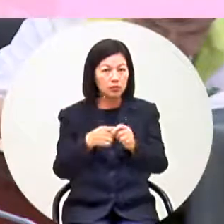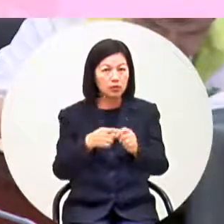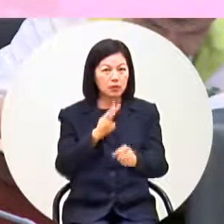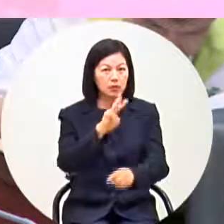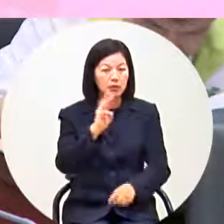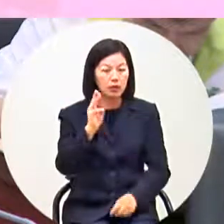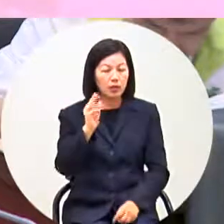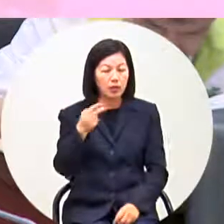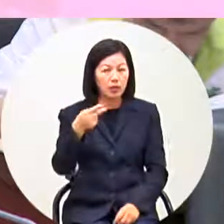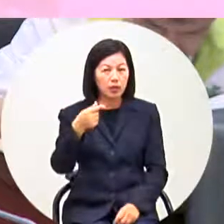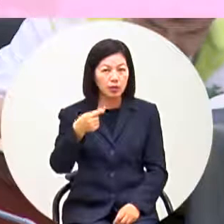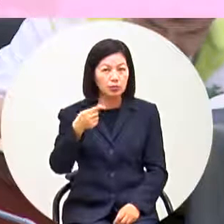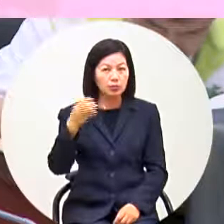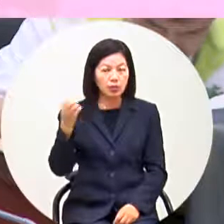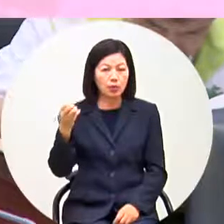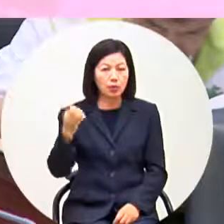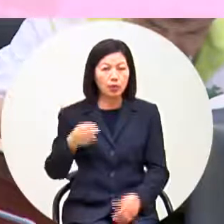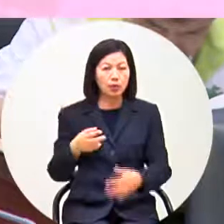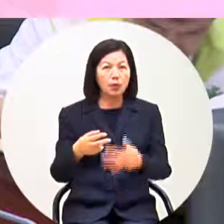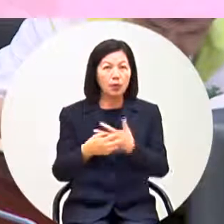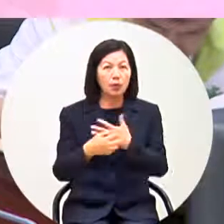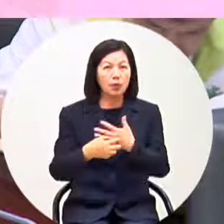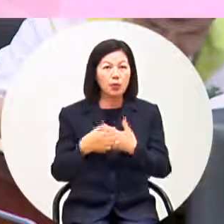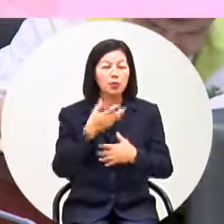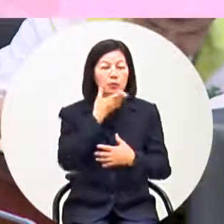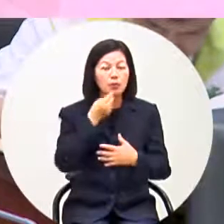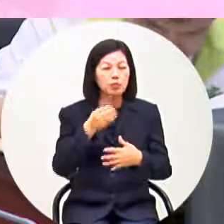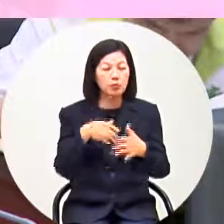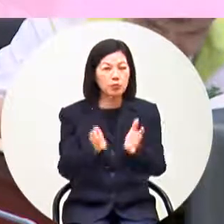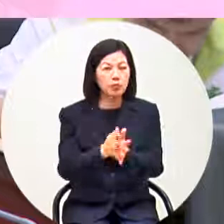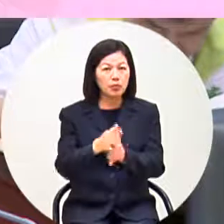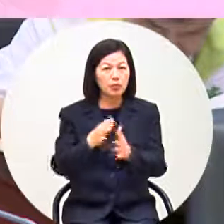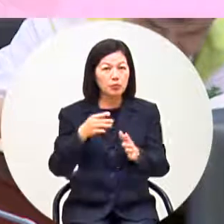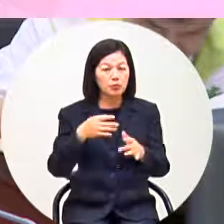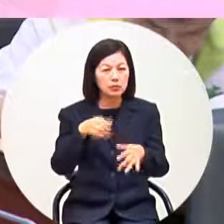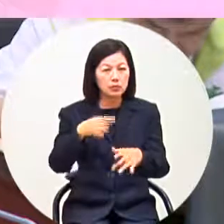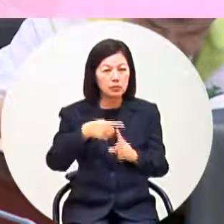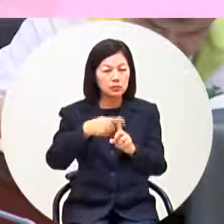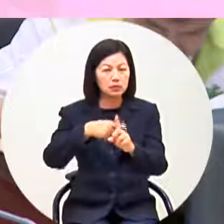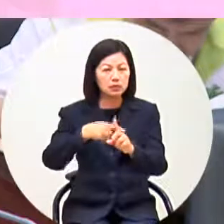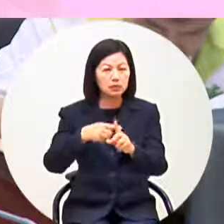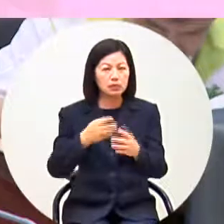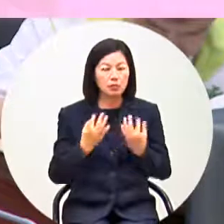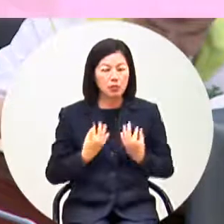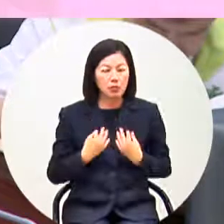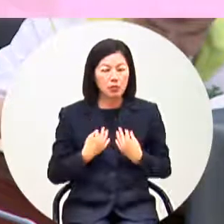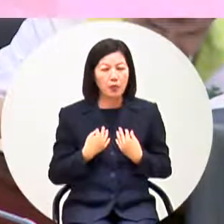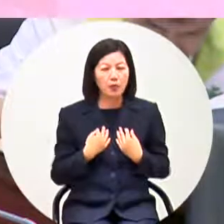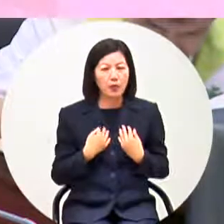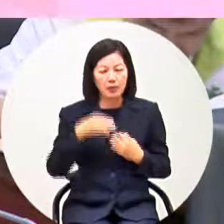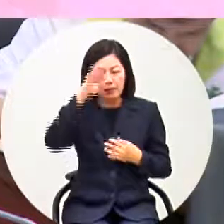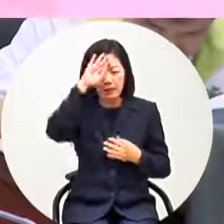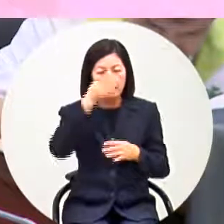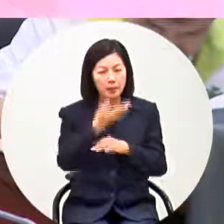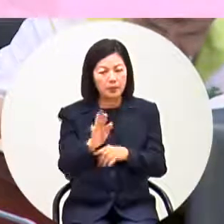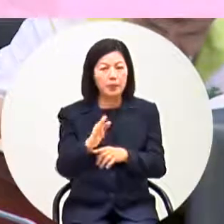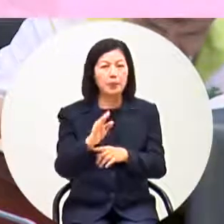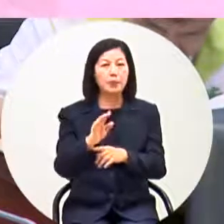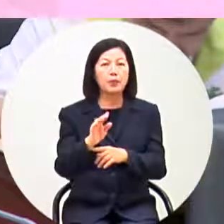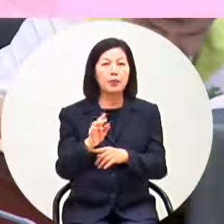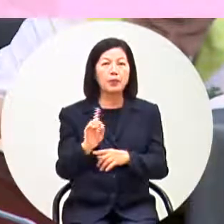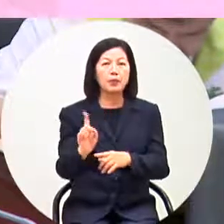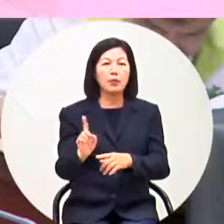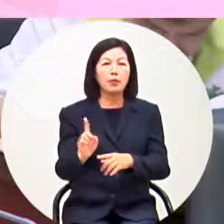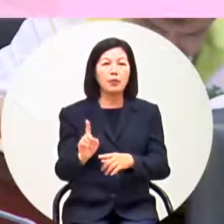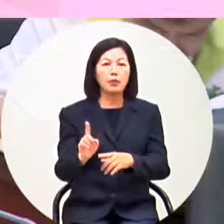空污导致36%肺癌死亡。那其实哦，肺癌哦已经赢过我们肝癌